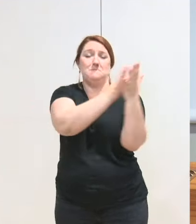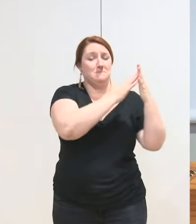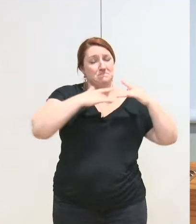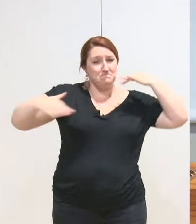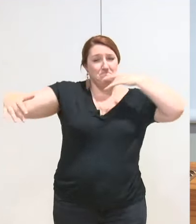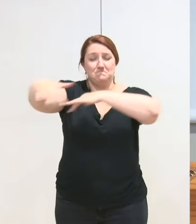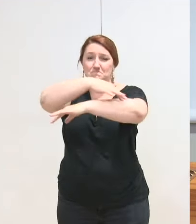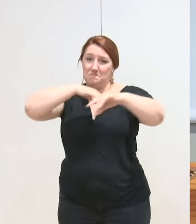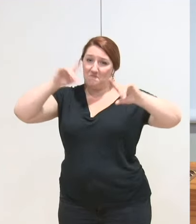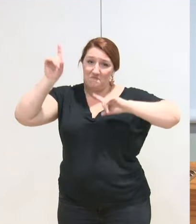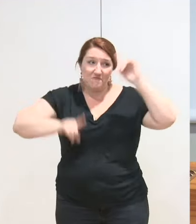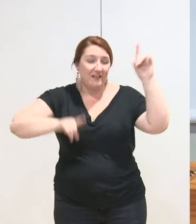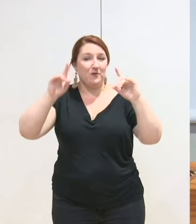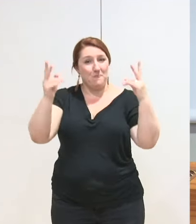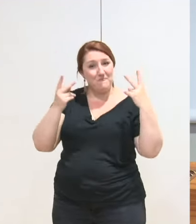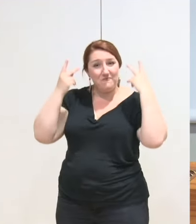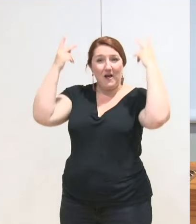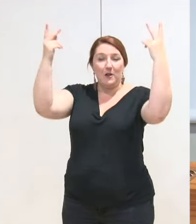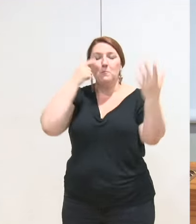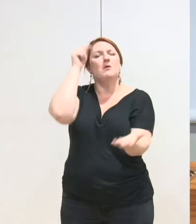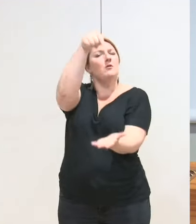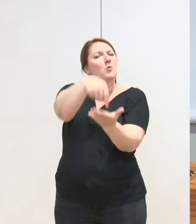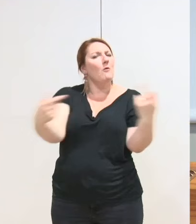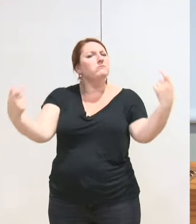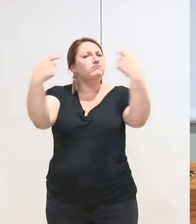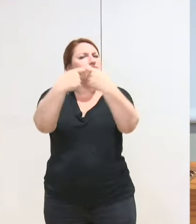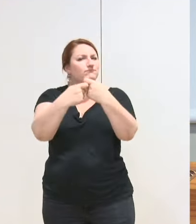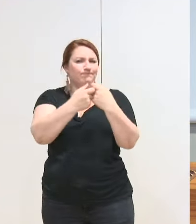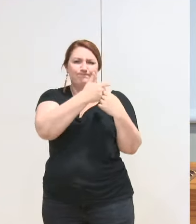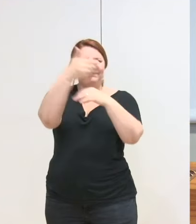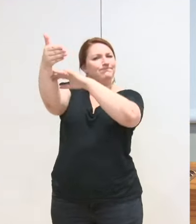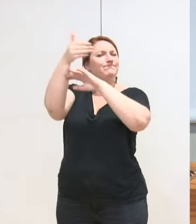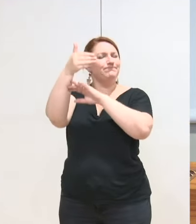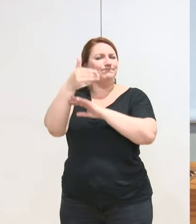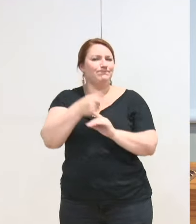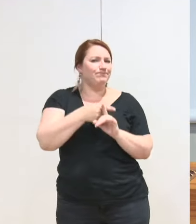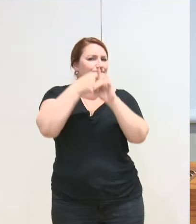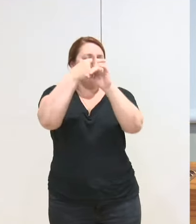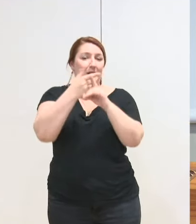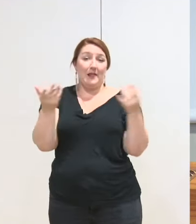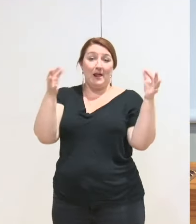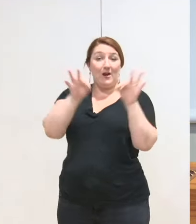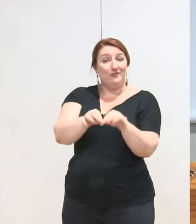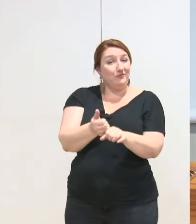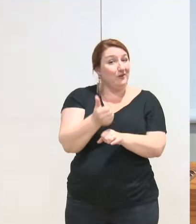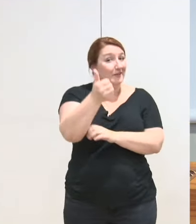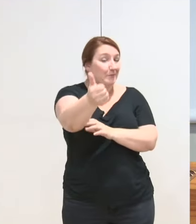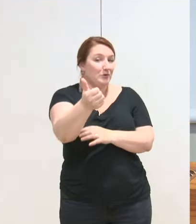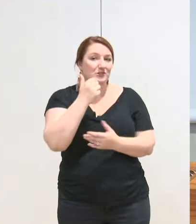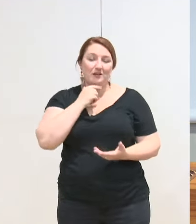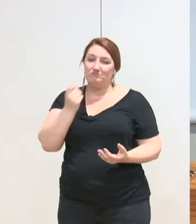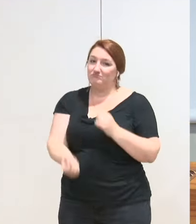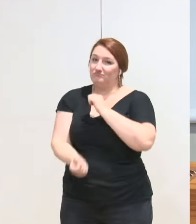dans un lieu particulièrement adapté rendez-vous est pris pour l'année prochaine vers un événement qui nous l'espérons tous